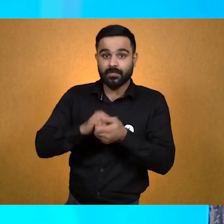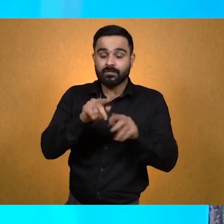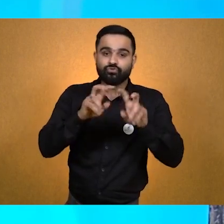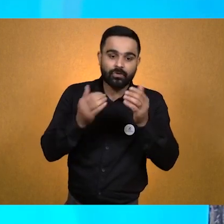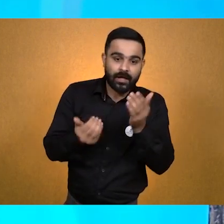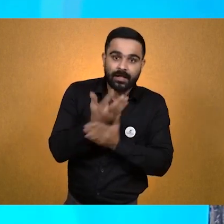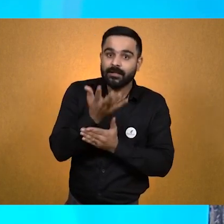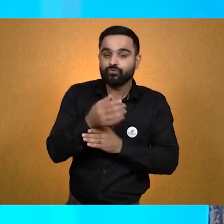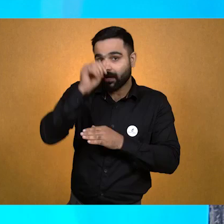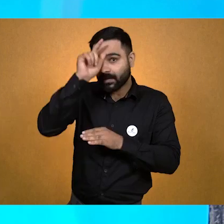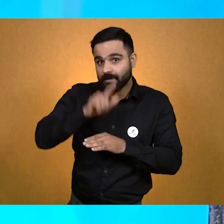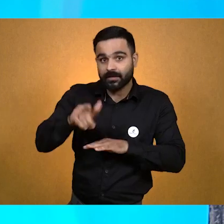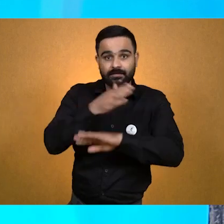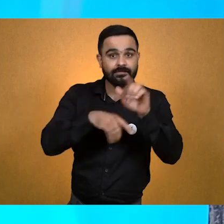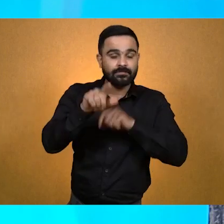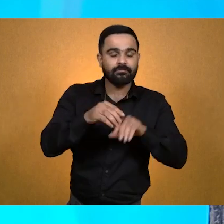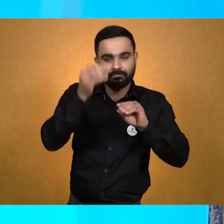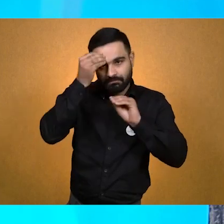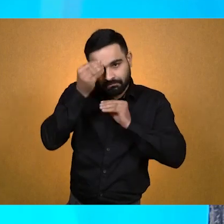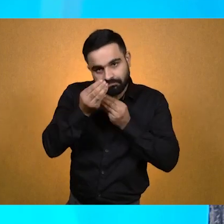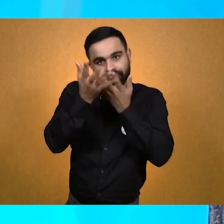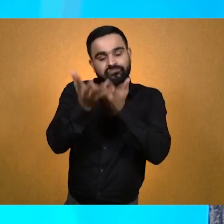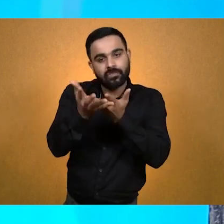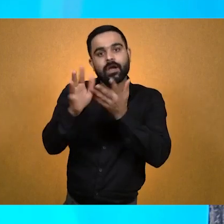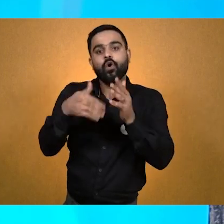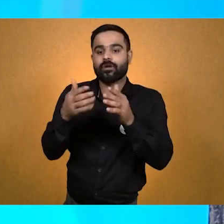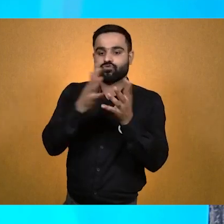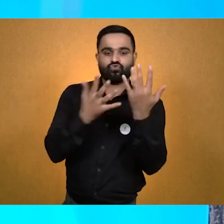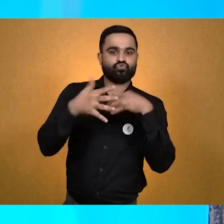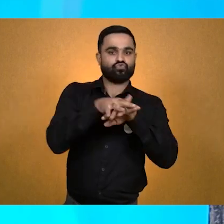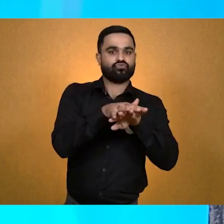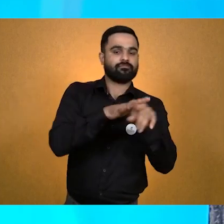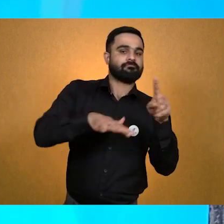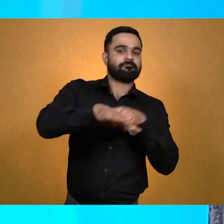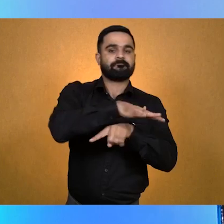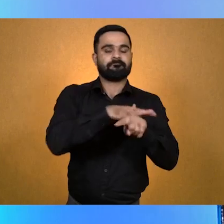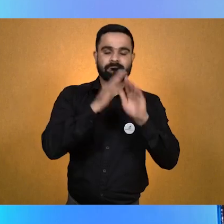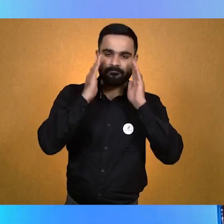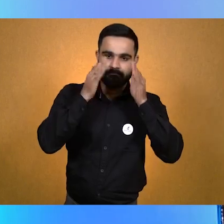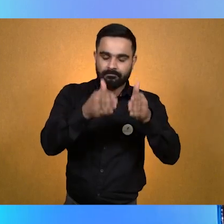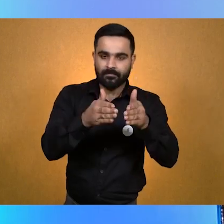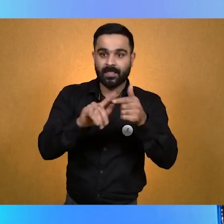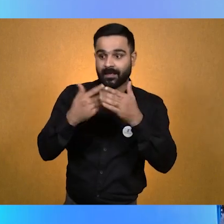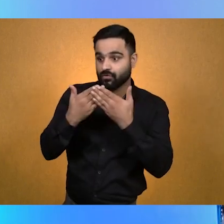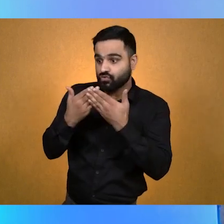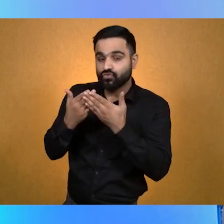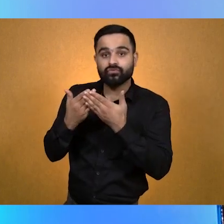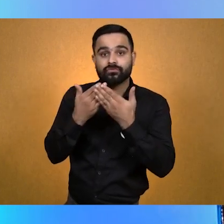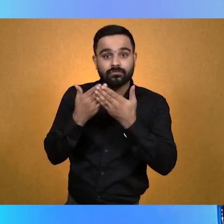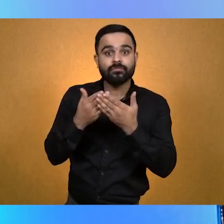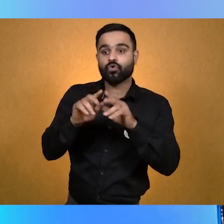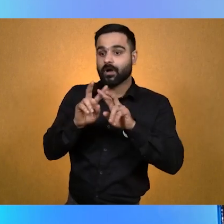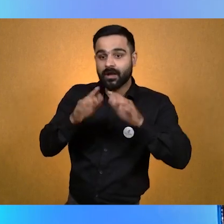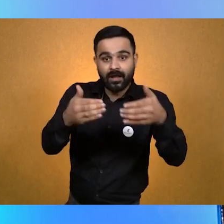दिव्यांगों के लिए अधिक जागरूक और समावेशी समाज बनाने की दिशा में एक महत्वपूर्ण कदम है। एजुकेटिंग बोथ द स्कूल एंड द